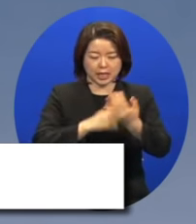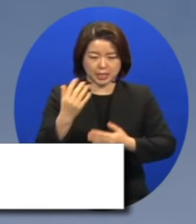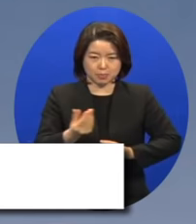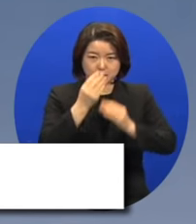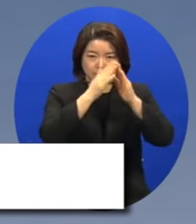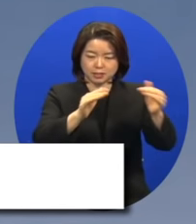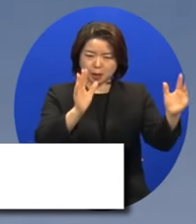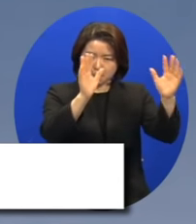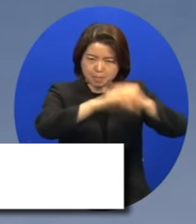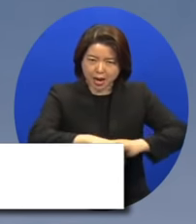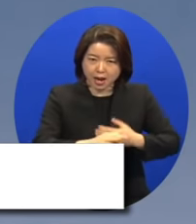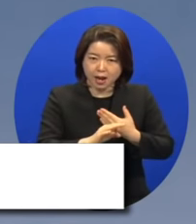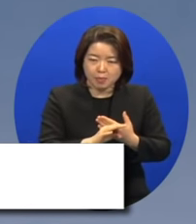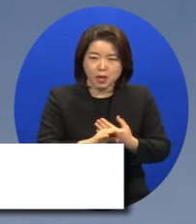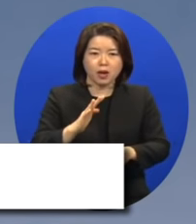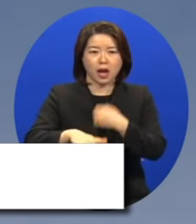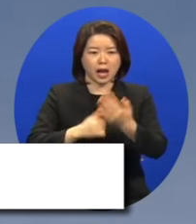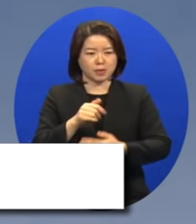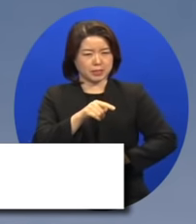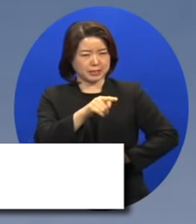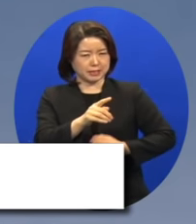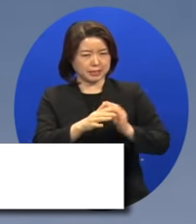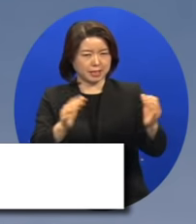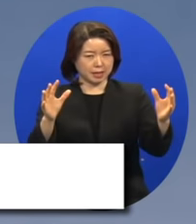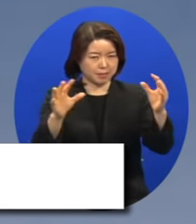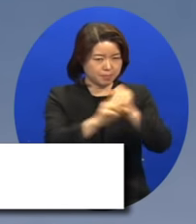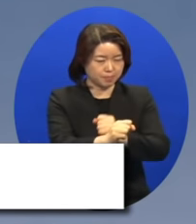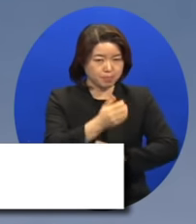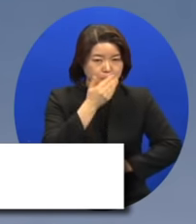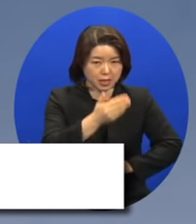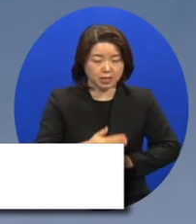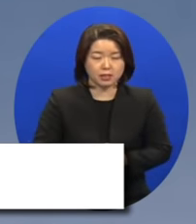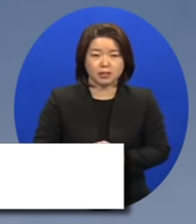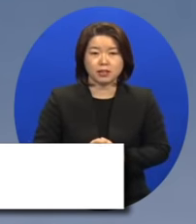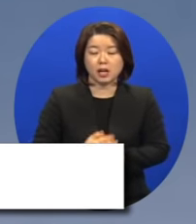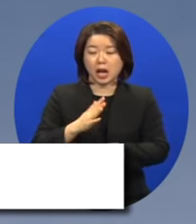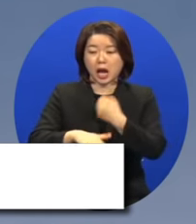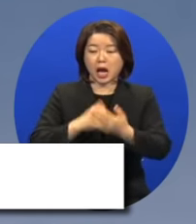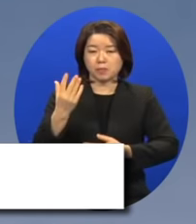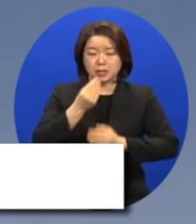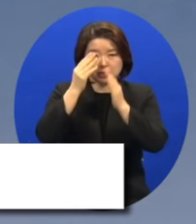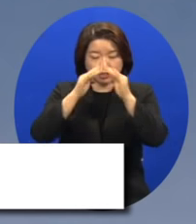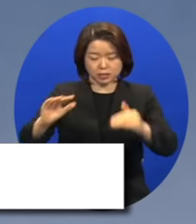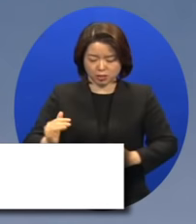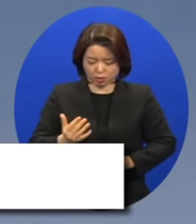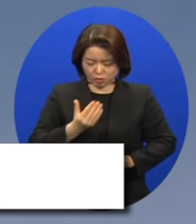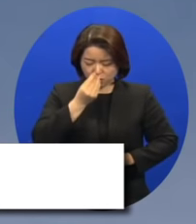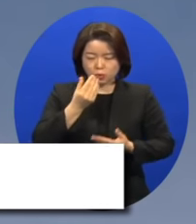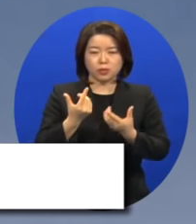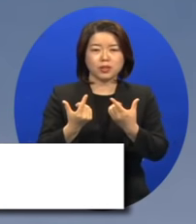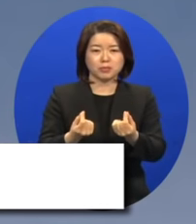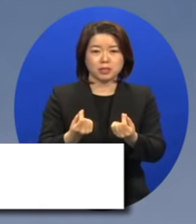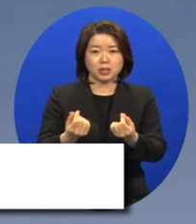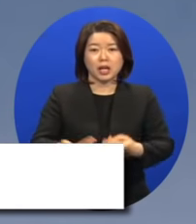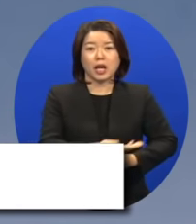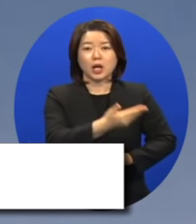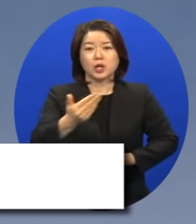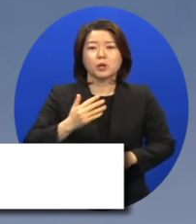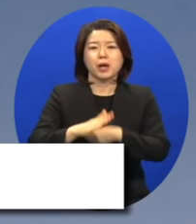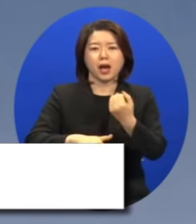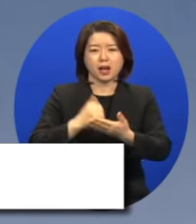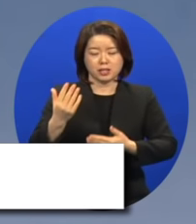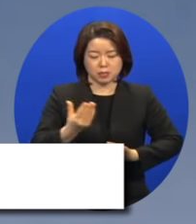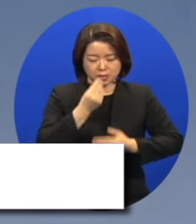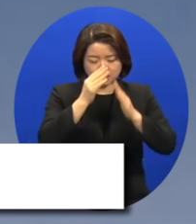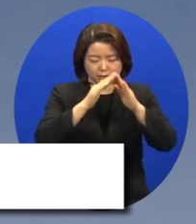하나님의 성전을파괴하면하나님께서그사람을파괴하실것이다. 하나님의성전은거룩합니다.당신은하나님의